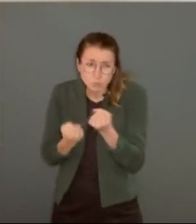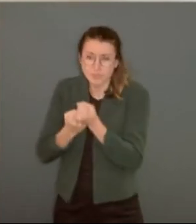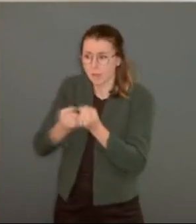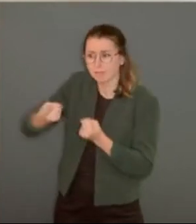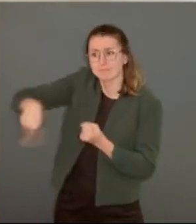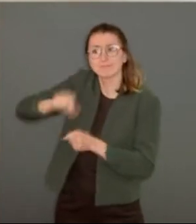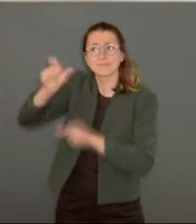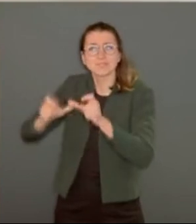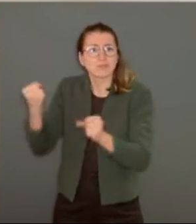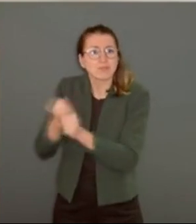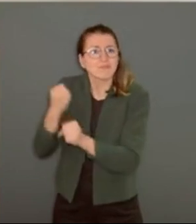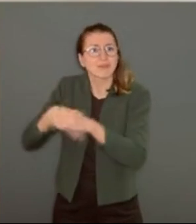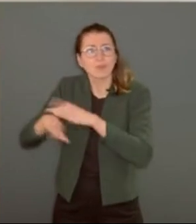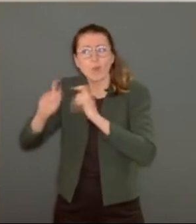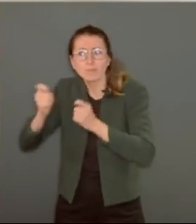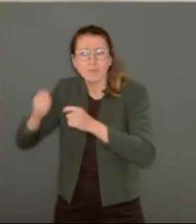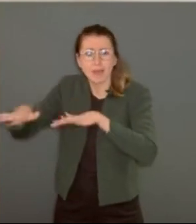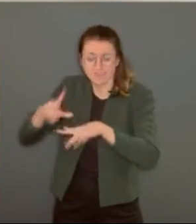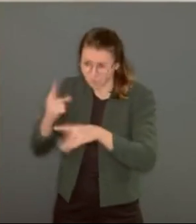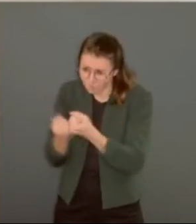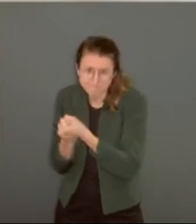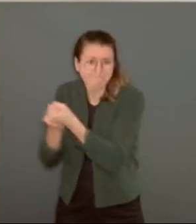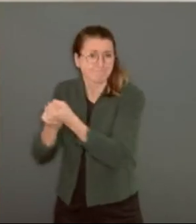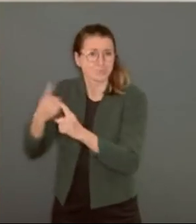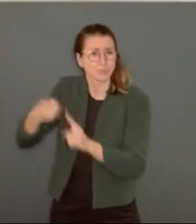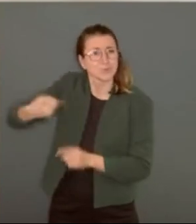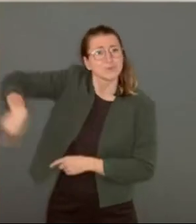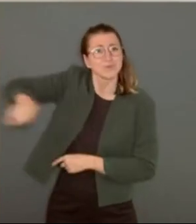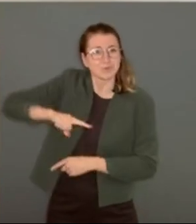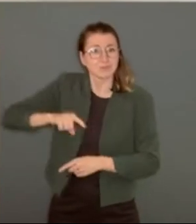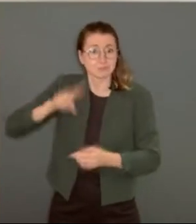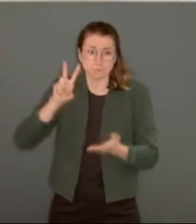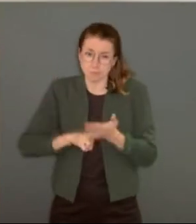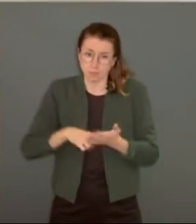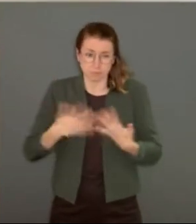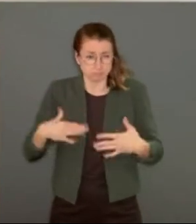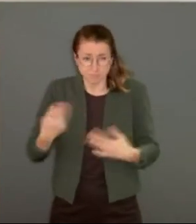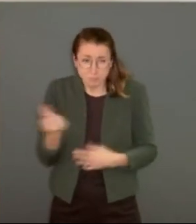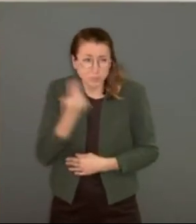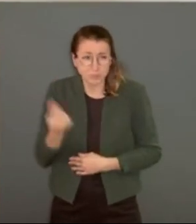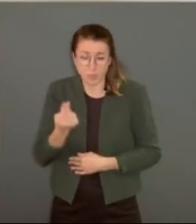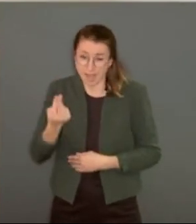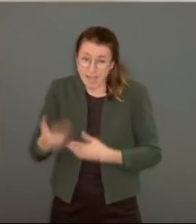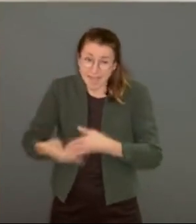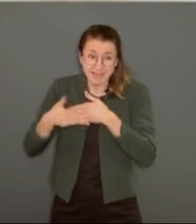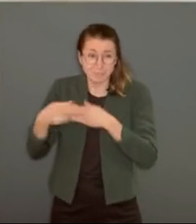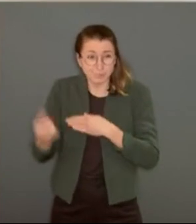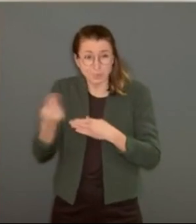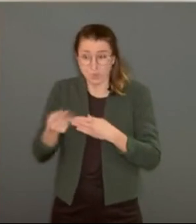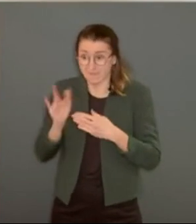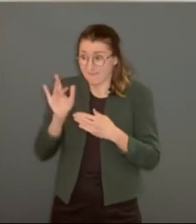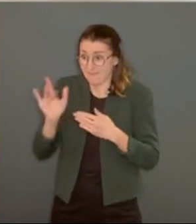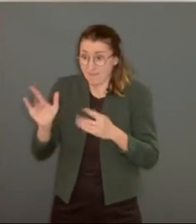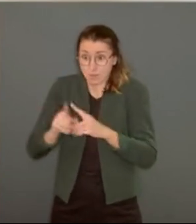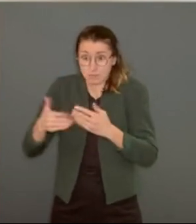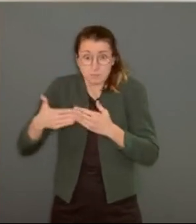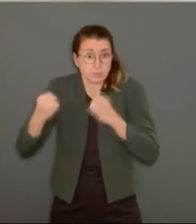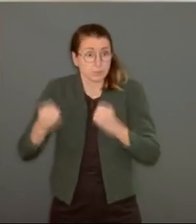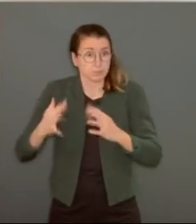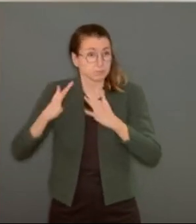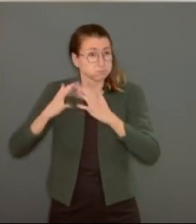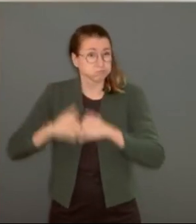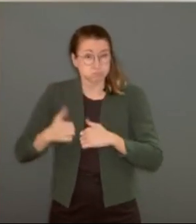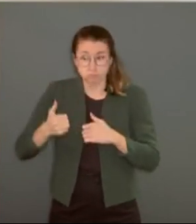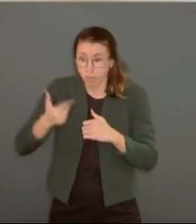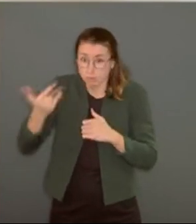Empêcher que le personnel soignant et les hôpitaux s'effondrent aujourd'hui ou dans les jours qui viennent. Pour cela, il n'y a